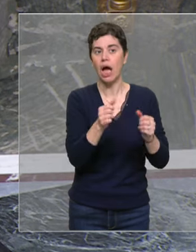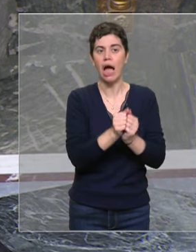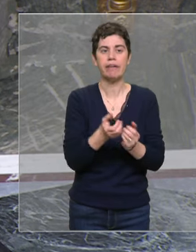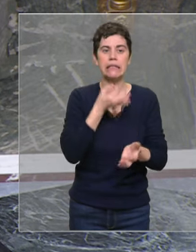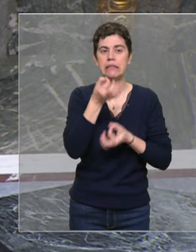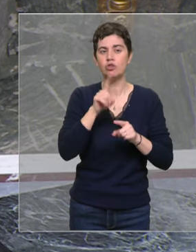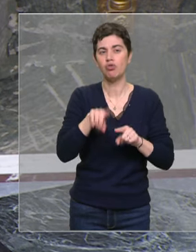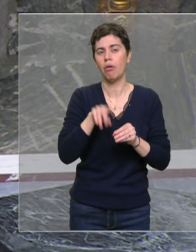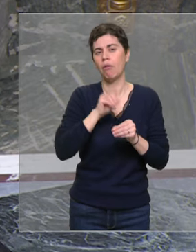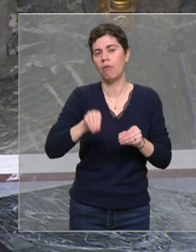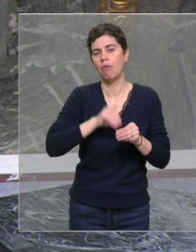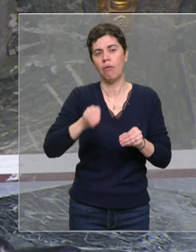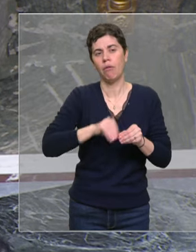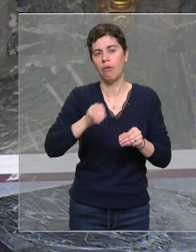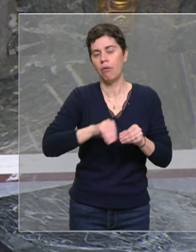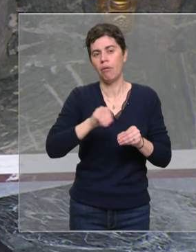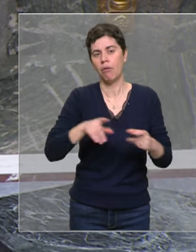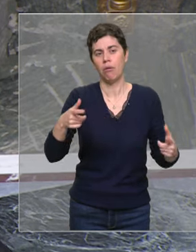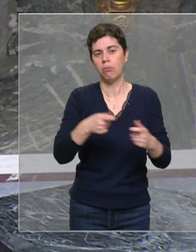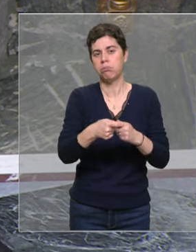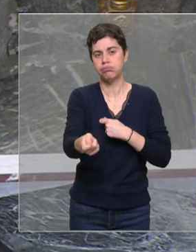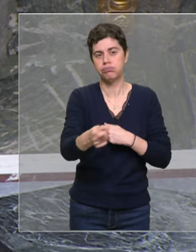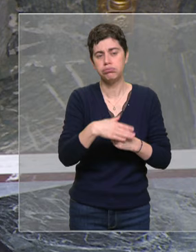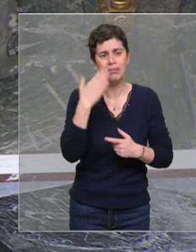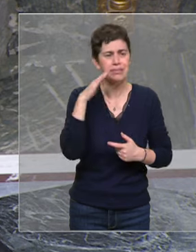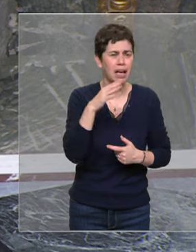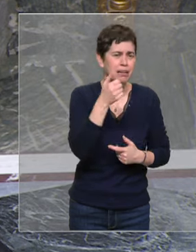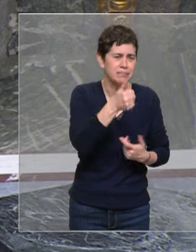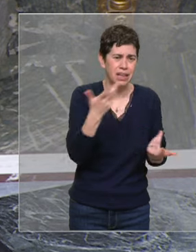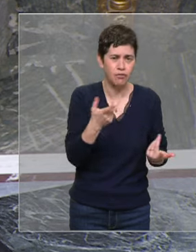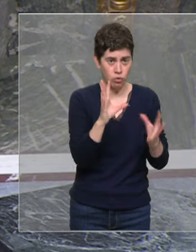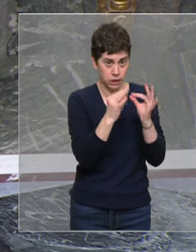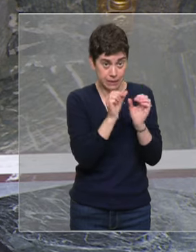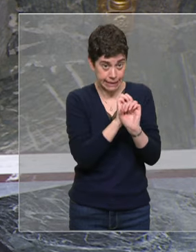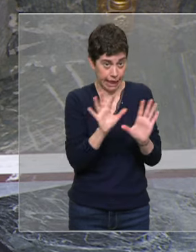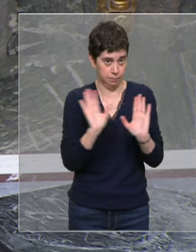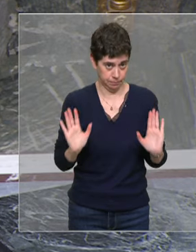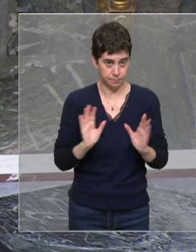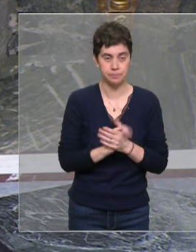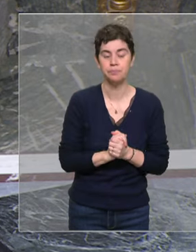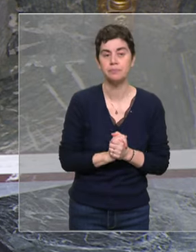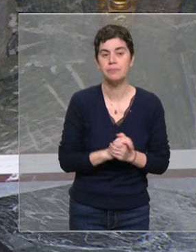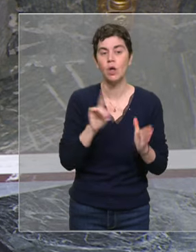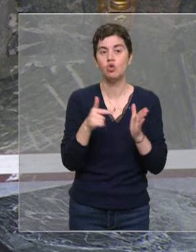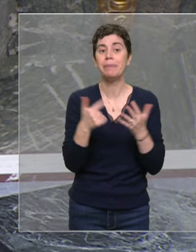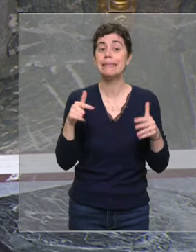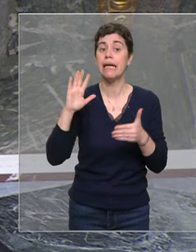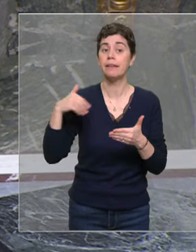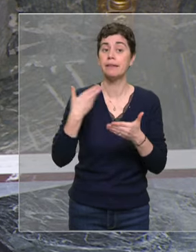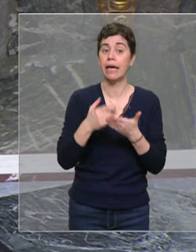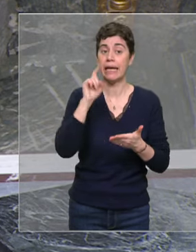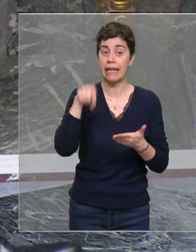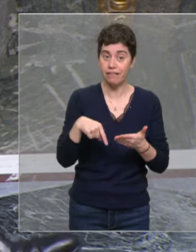Et vous le savez mieux que personne et vous l'avez très bien expliqué. Depuis 2017, nous avons mis la question du partage de la